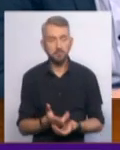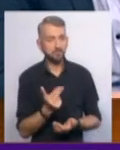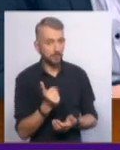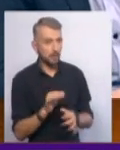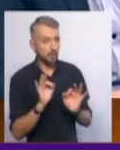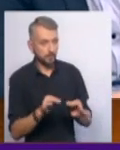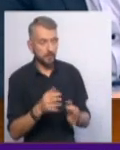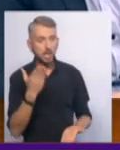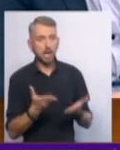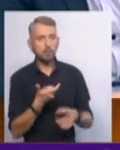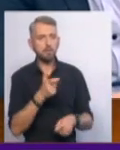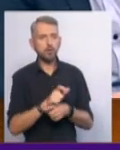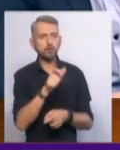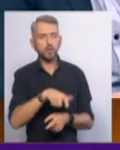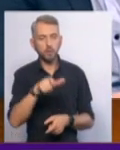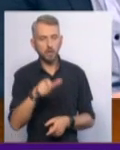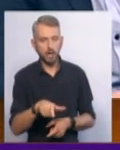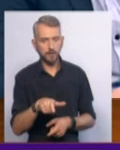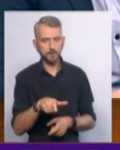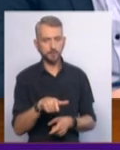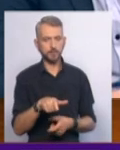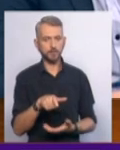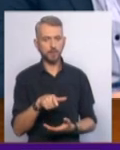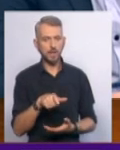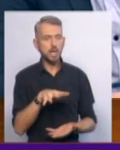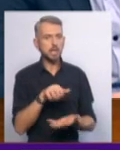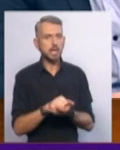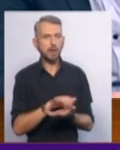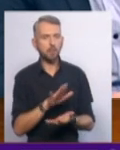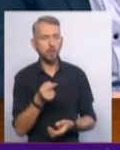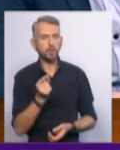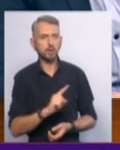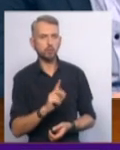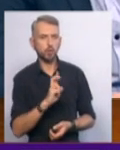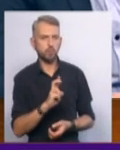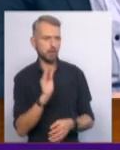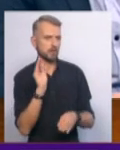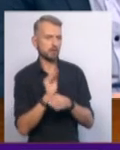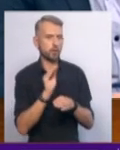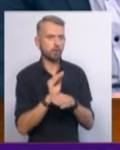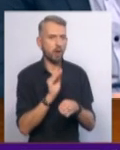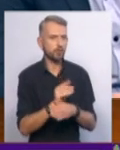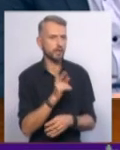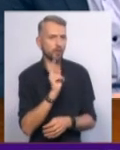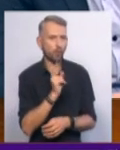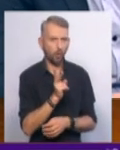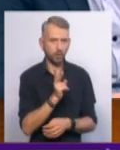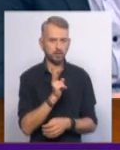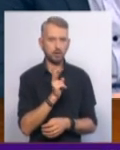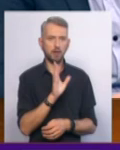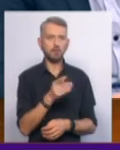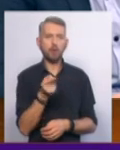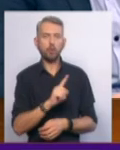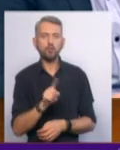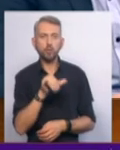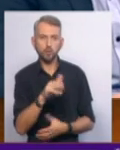Якби більшість людей не займалась тим, щоб звинувачити когось в тому, що в